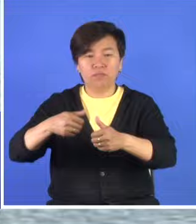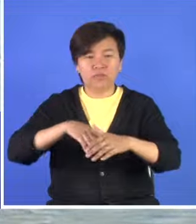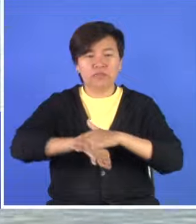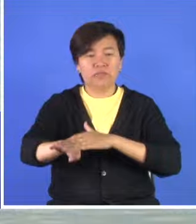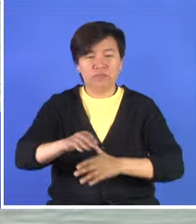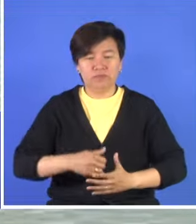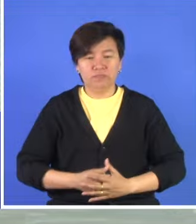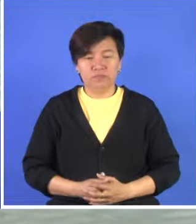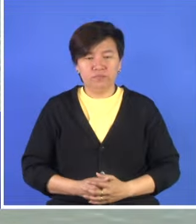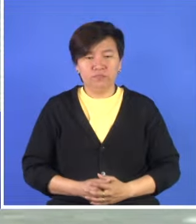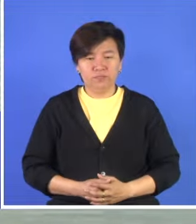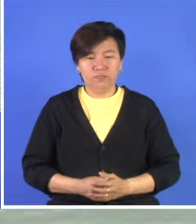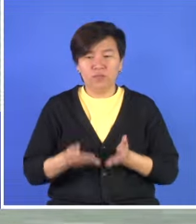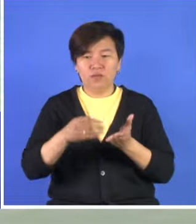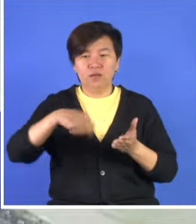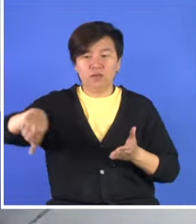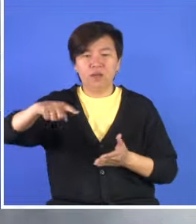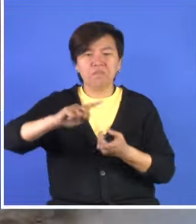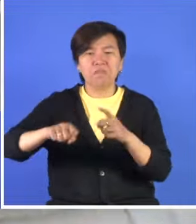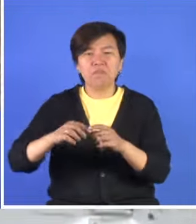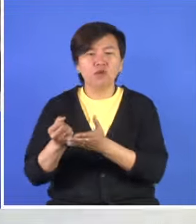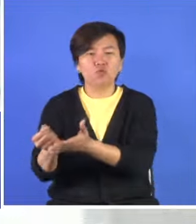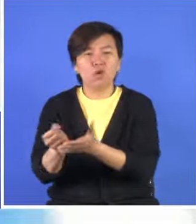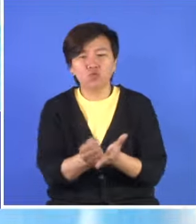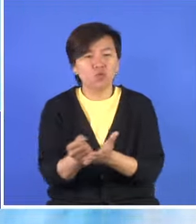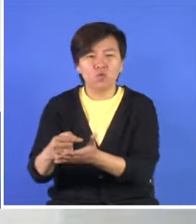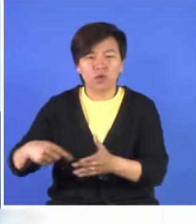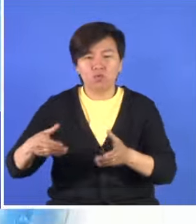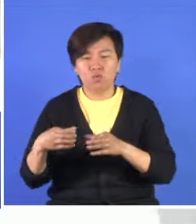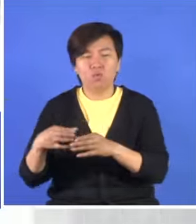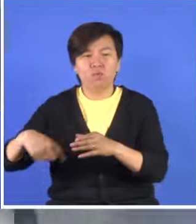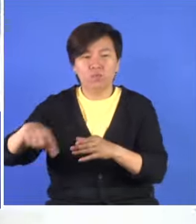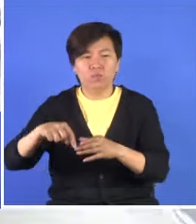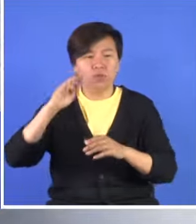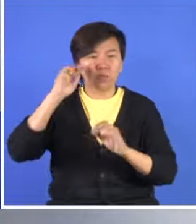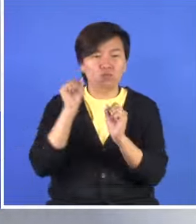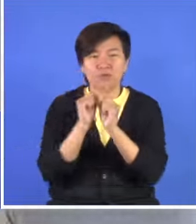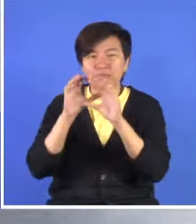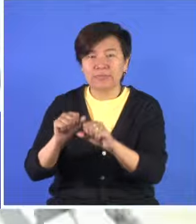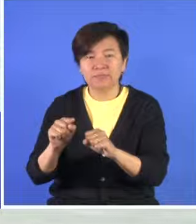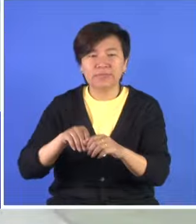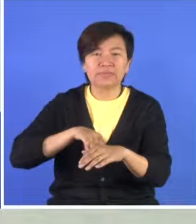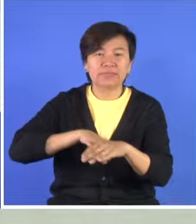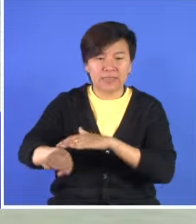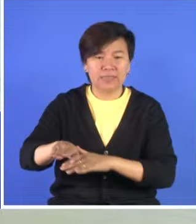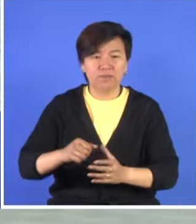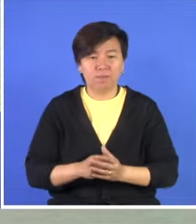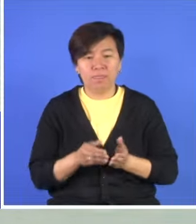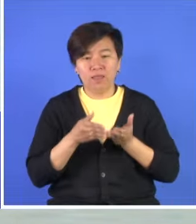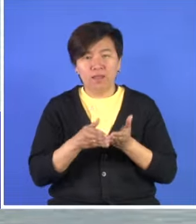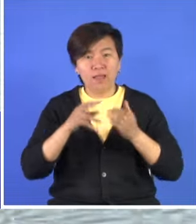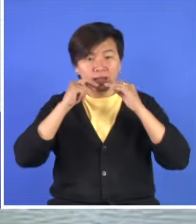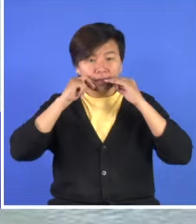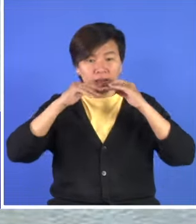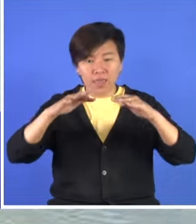ได้เออเนี่ยมาเป็นขบวนก็ช่วยกันว่าอย่างนั้นเถอะนี่ช่วยพักพวกหลบหนีจากการจับกลุ่มของเจ้าที่ไปได้ส่วนเรือที่จมเจ้าที่